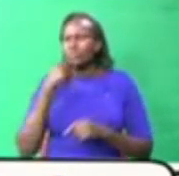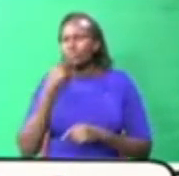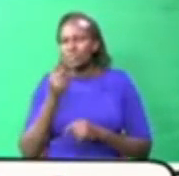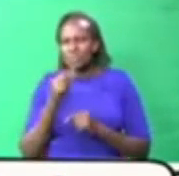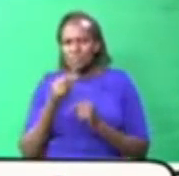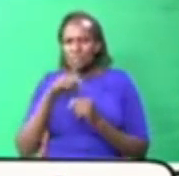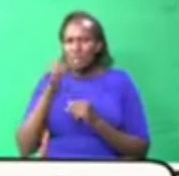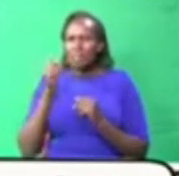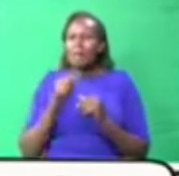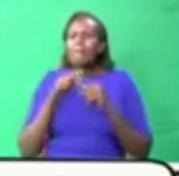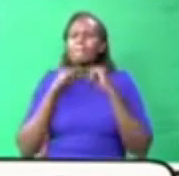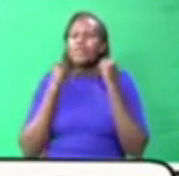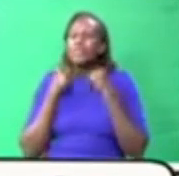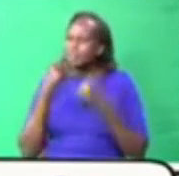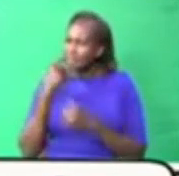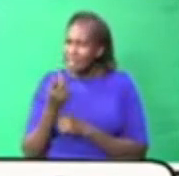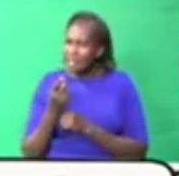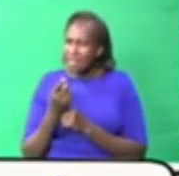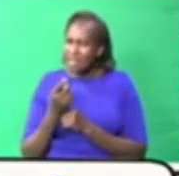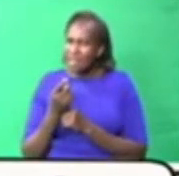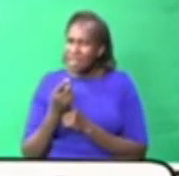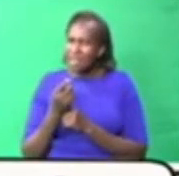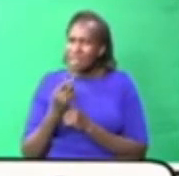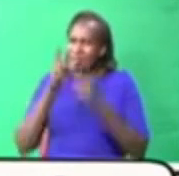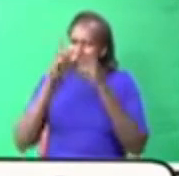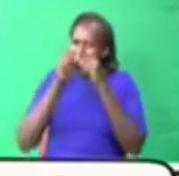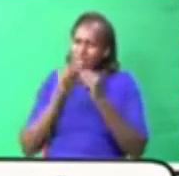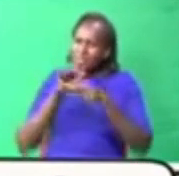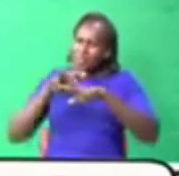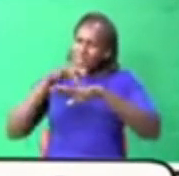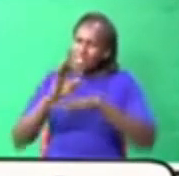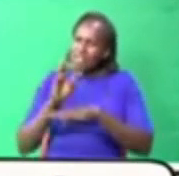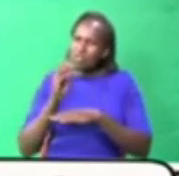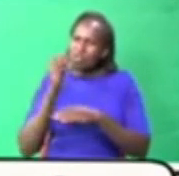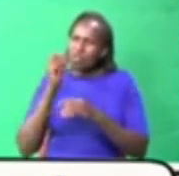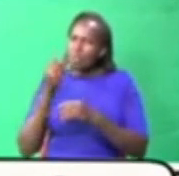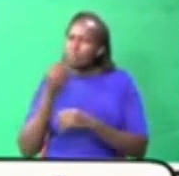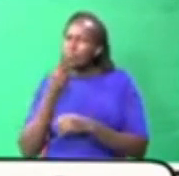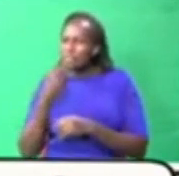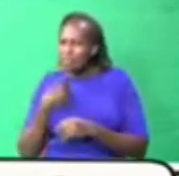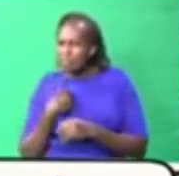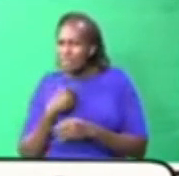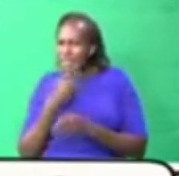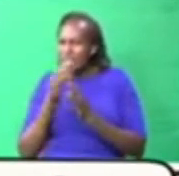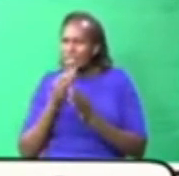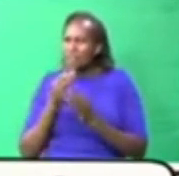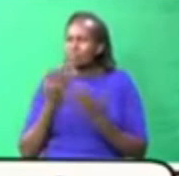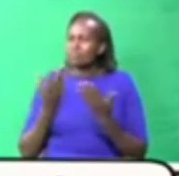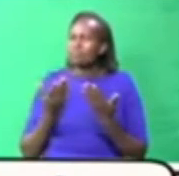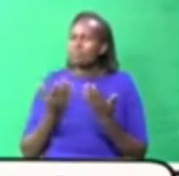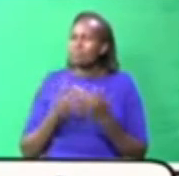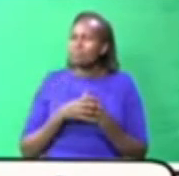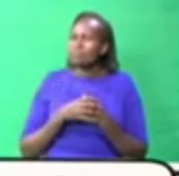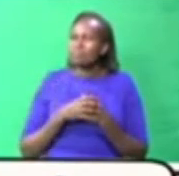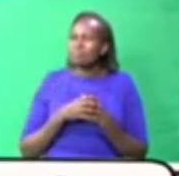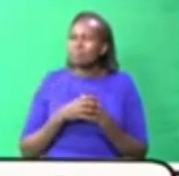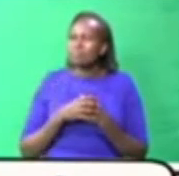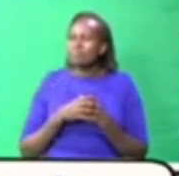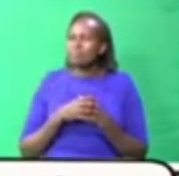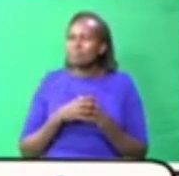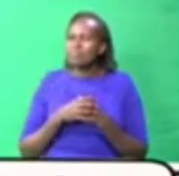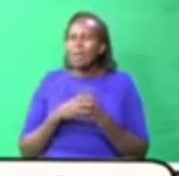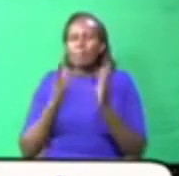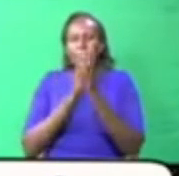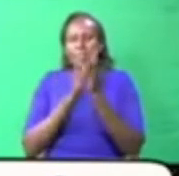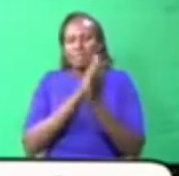wangu, kabla reverend, kuna picha nimekutumia hapo kwa WhatsApp, hebu iangalie uniambie kama huyo mtu tumwadmit. Baada Yesu